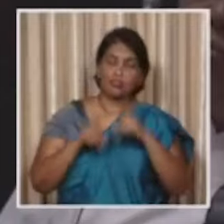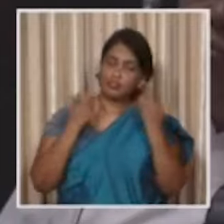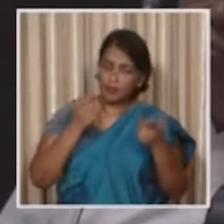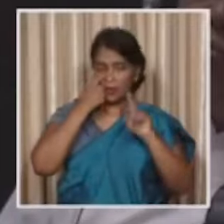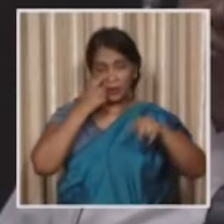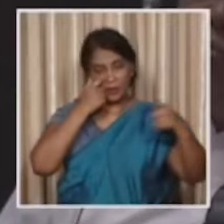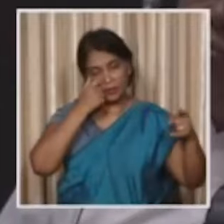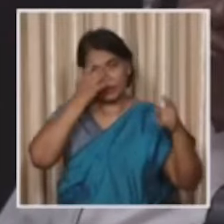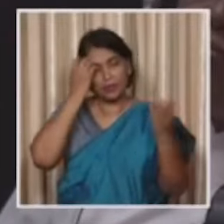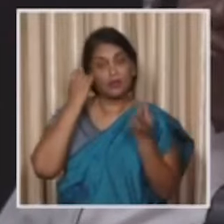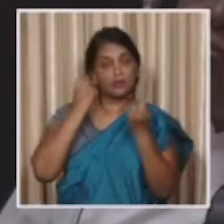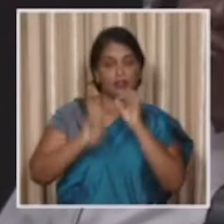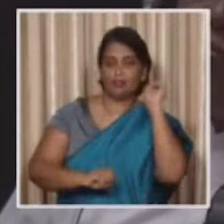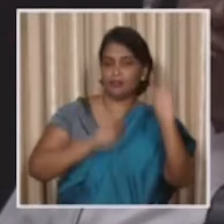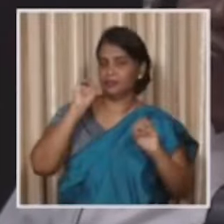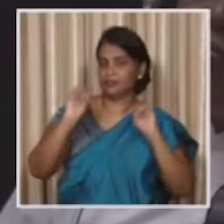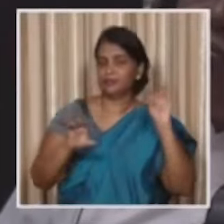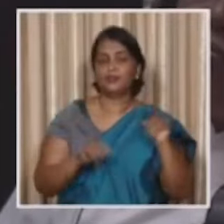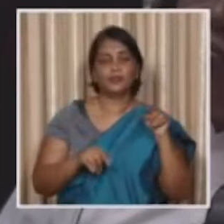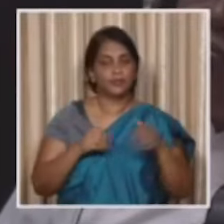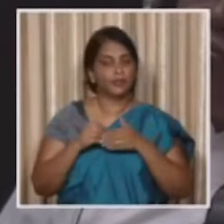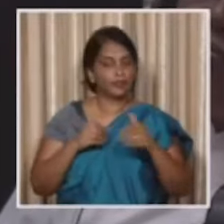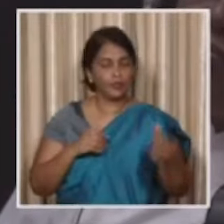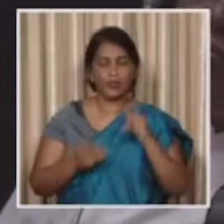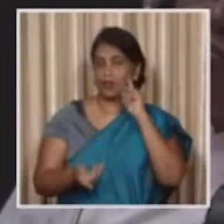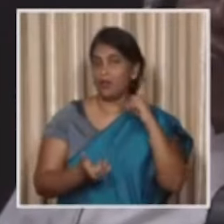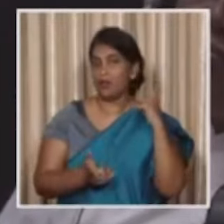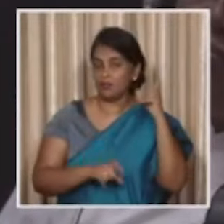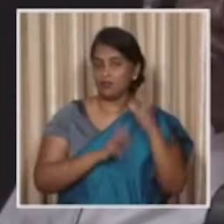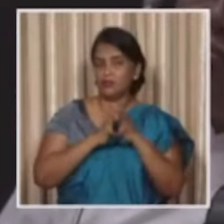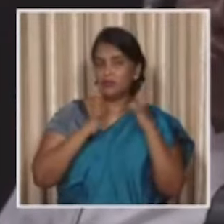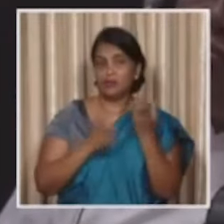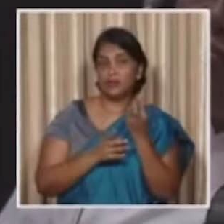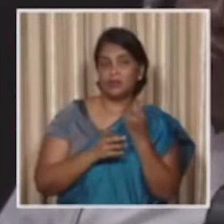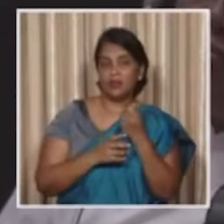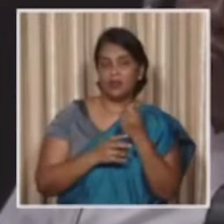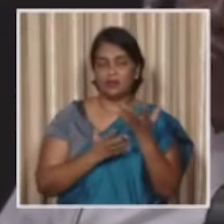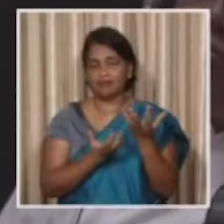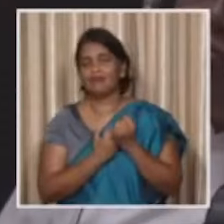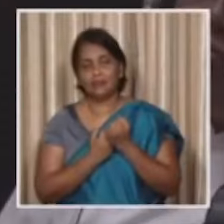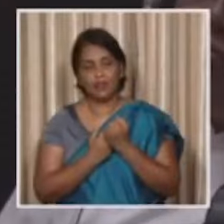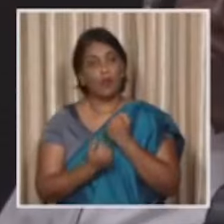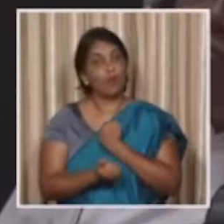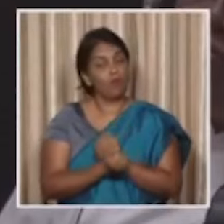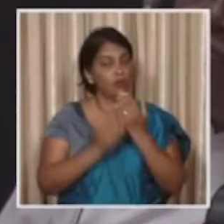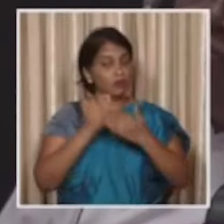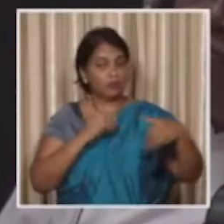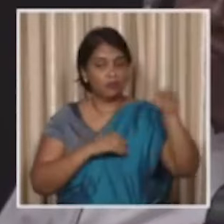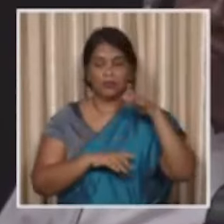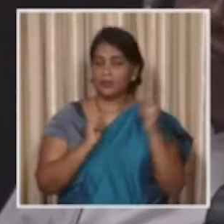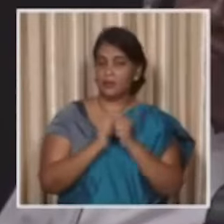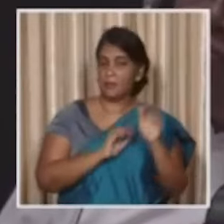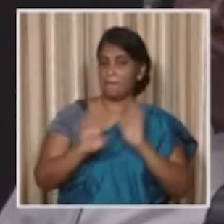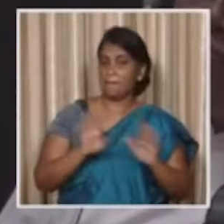තවත් කට්ටියට වෙන්න පුළුවන් සල්ලි පොම්ප කරන්. මෙච්චර කාලයක් ආරක්ෂකාංශයේ බොහෝ දෙනෙක් සල්ලි වලට යටත් කරගෙන හිටියා. පොලිසිය ඉහළ නිලධාරීන්